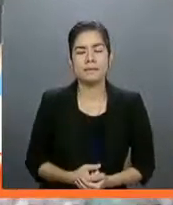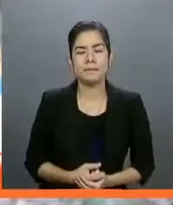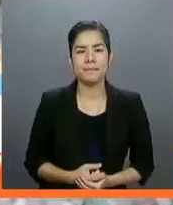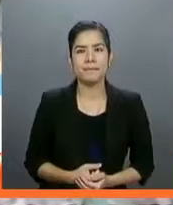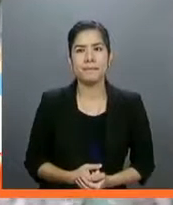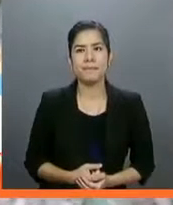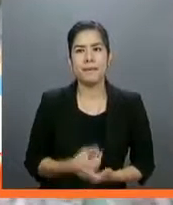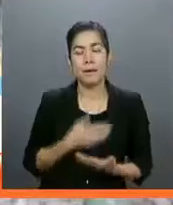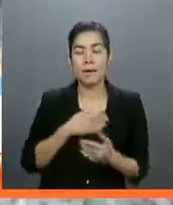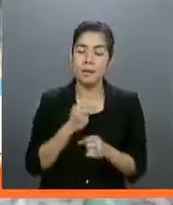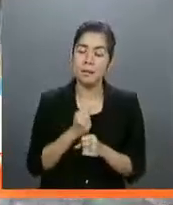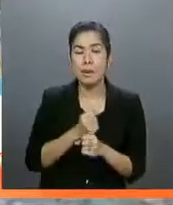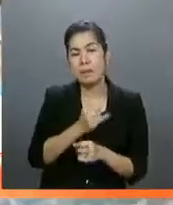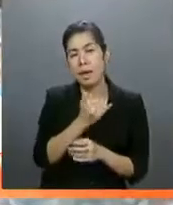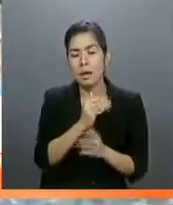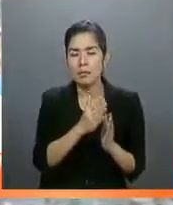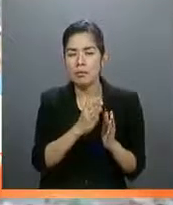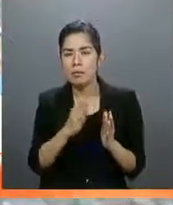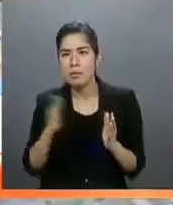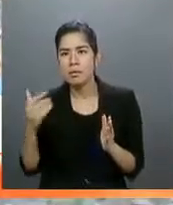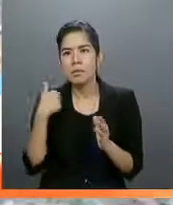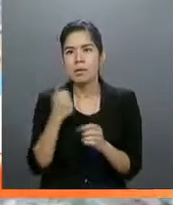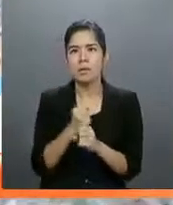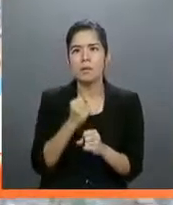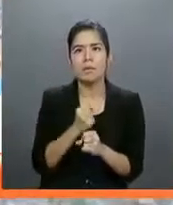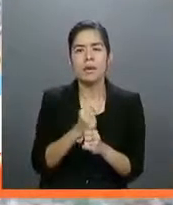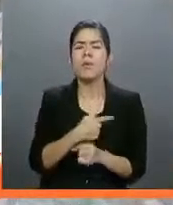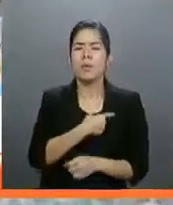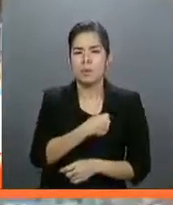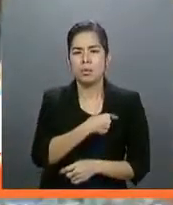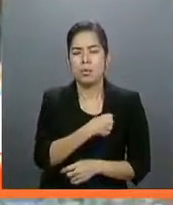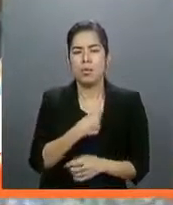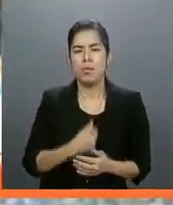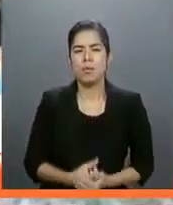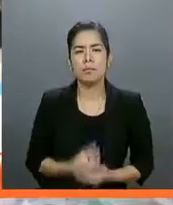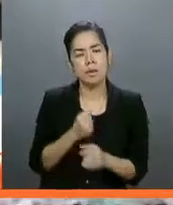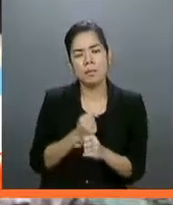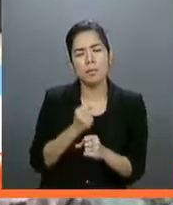พิ่งทำไปก็เหมือนเพื่อคนดอกกว่านั้นเลยคนทำเรื่อย